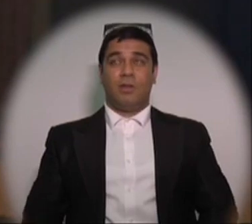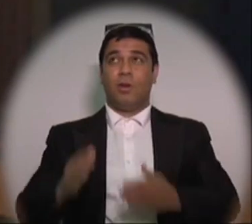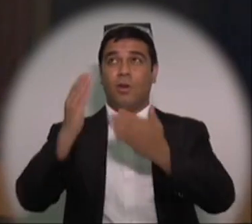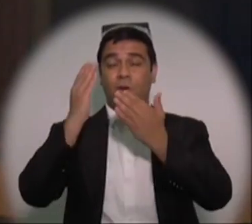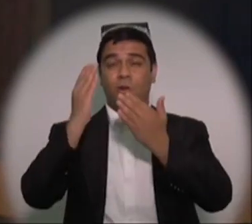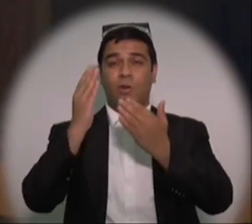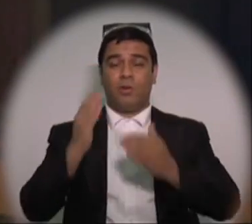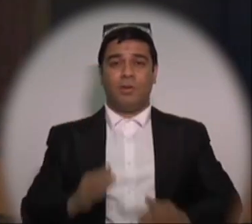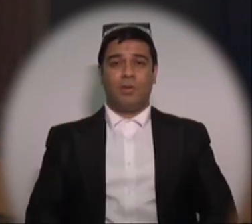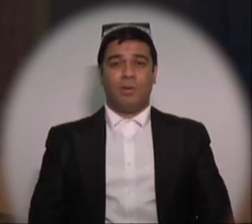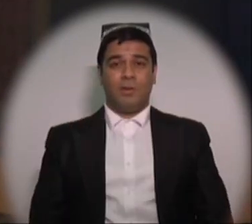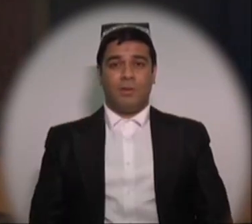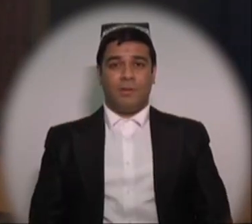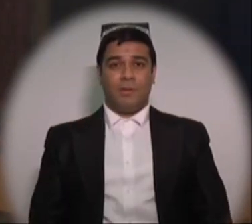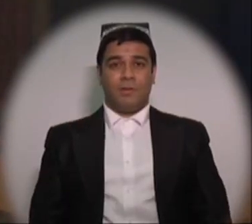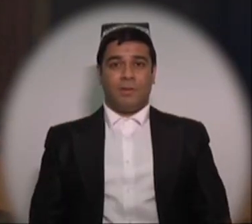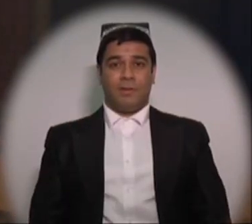Allah subhanahu ve ta'ala